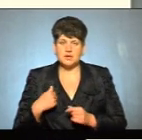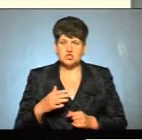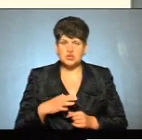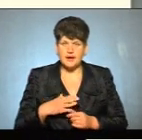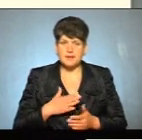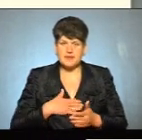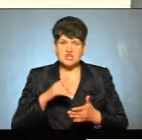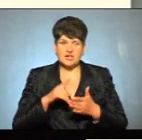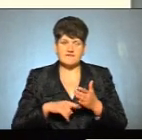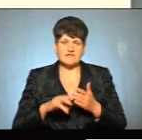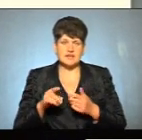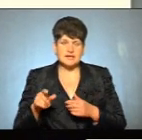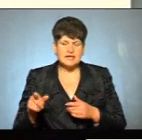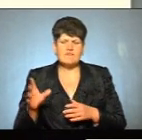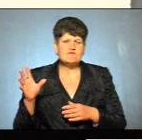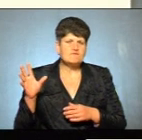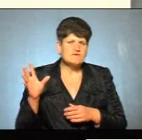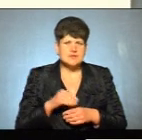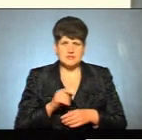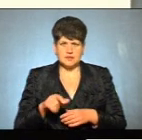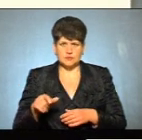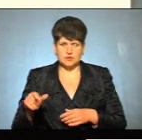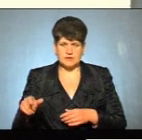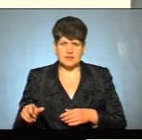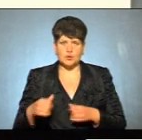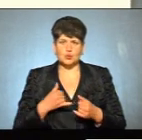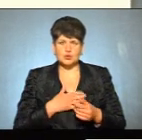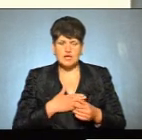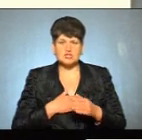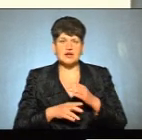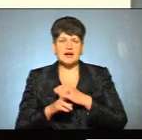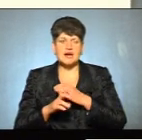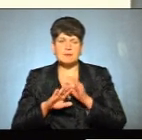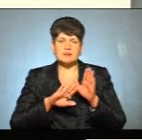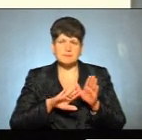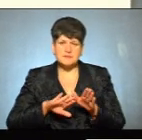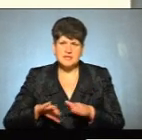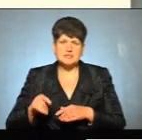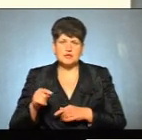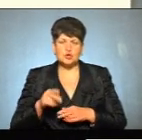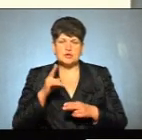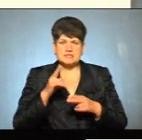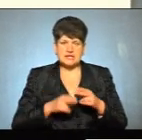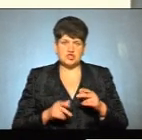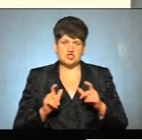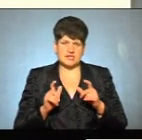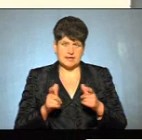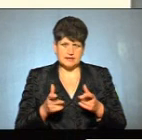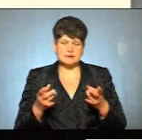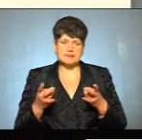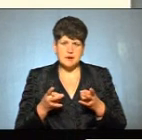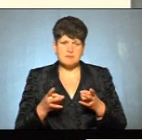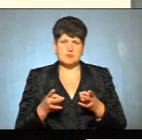наших вірних, всіх без винятку, у наших храмах після того, як закінчиться карантин. Тобто треба